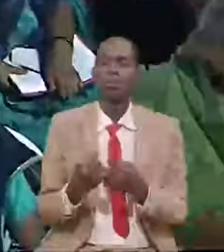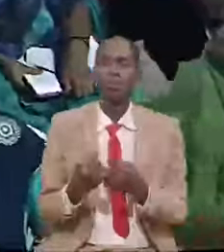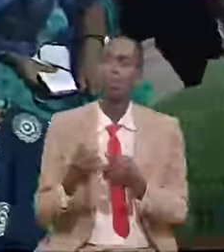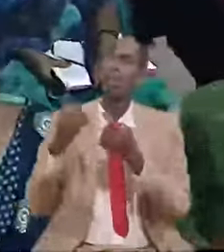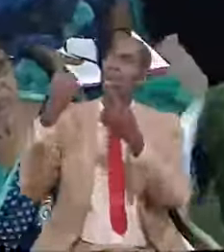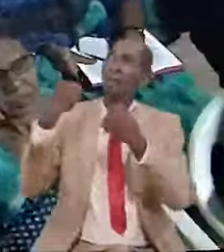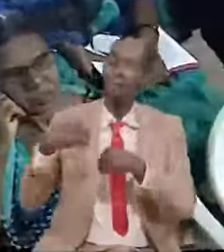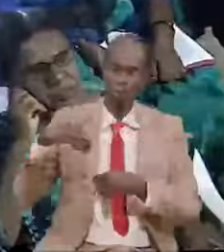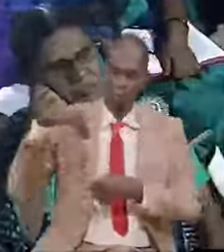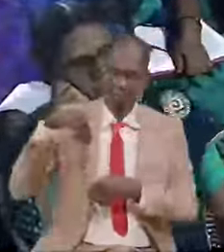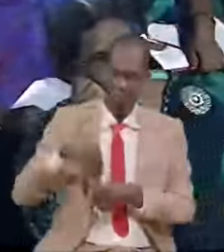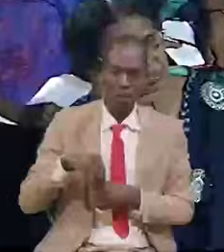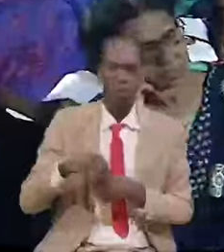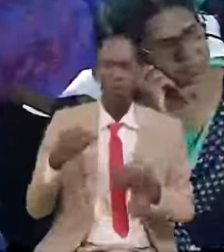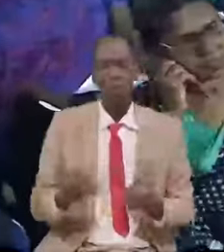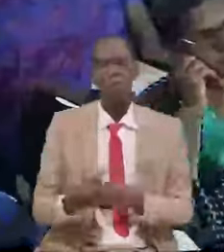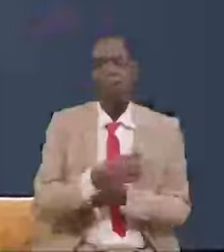Viens aujourd'hui.